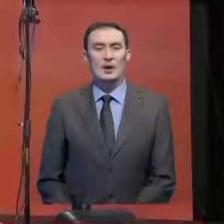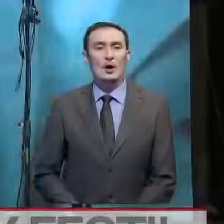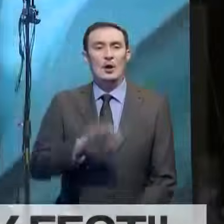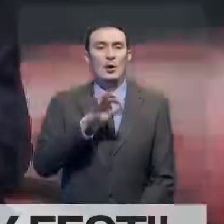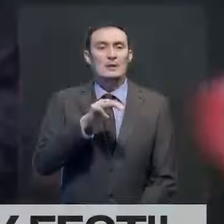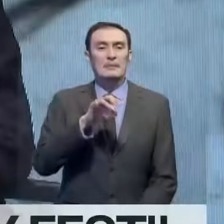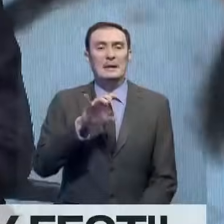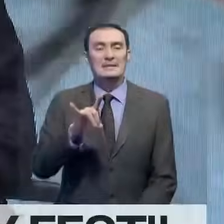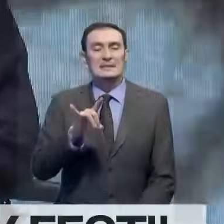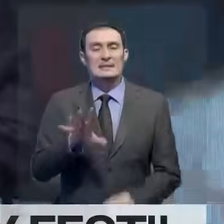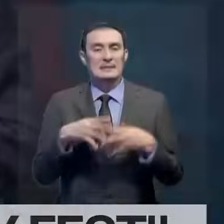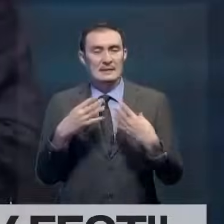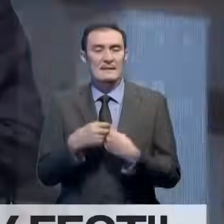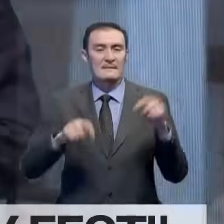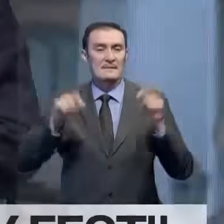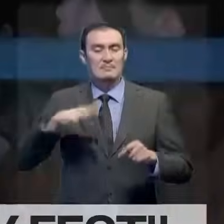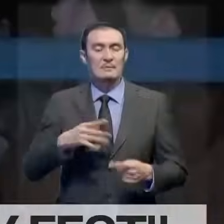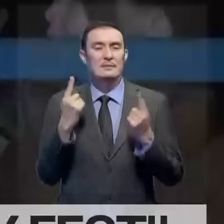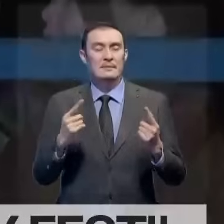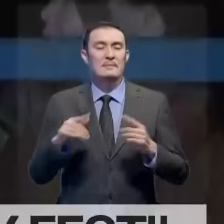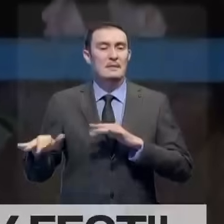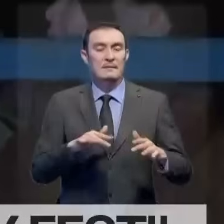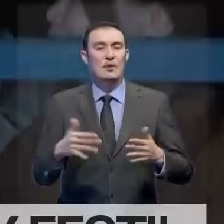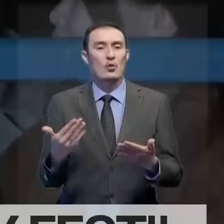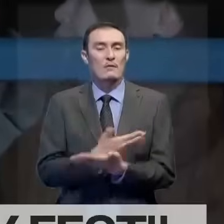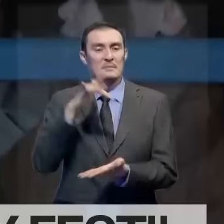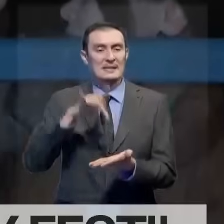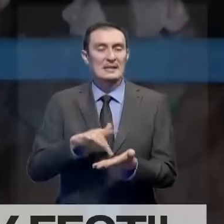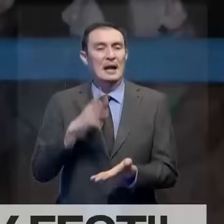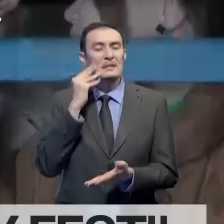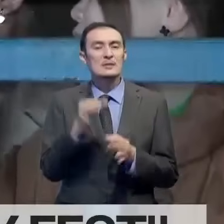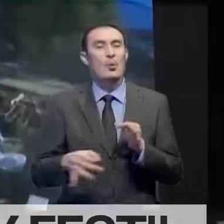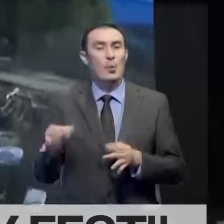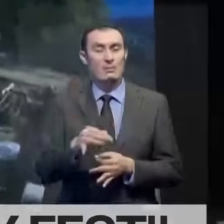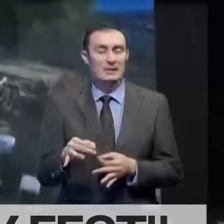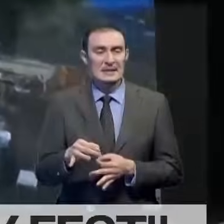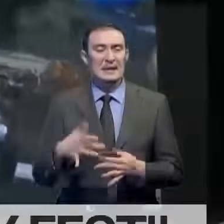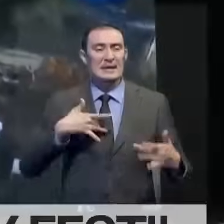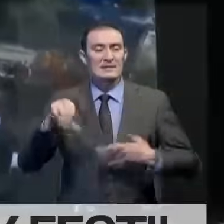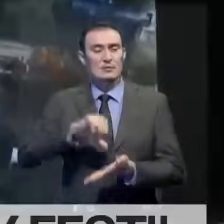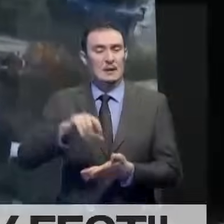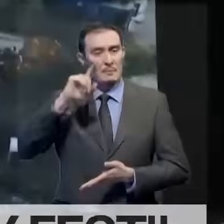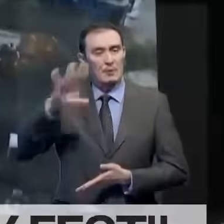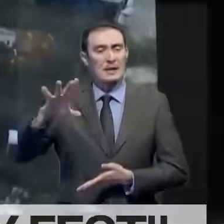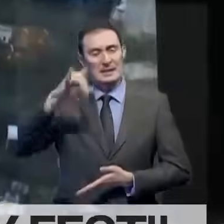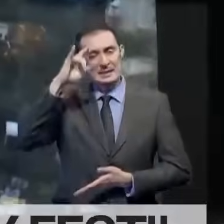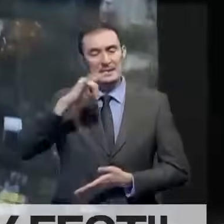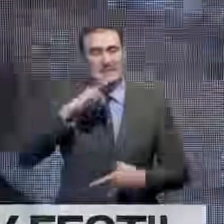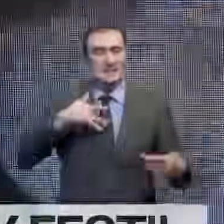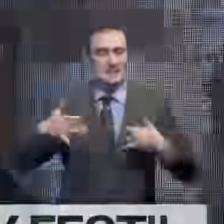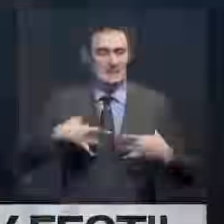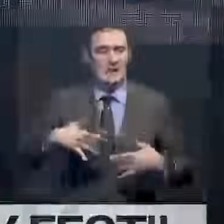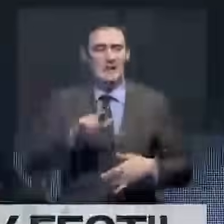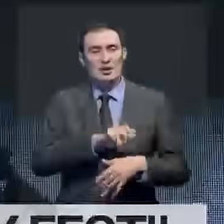Отбасы Фест стал самым масштабным мероприятием года в новом административном центре Алматинской области. На сцене выступили популярные звезды эстрады.